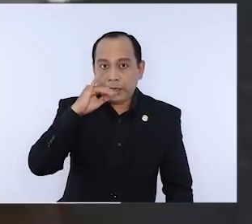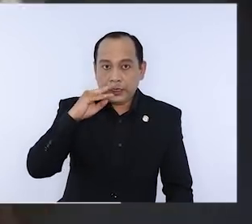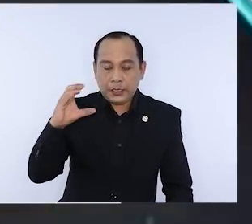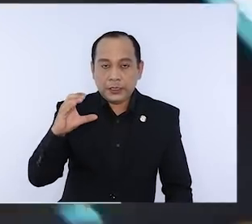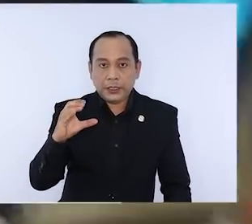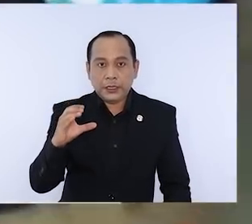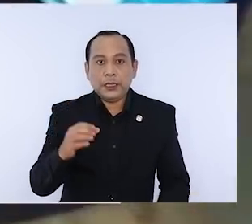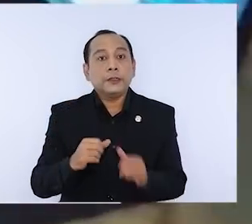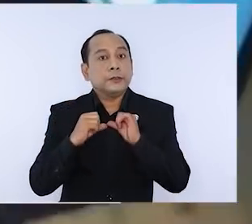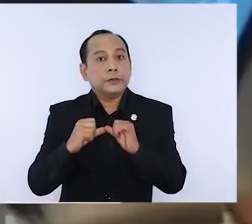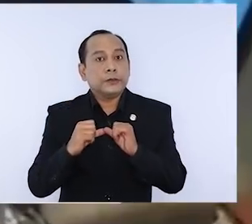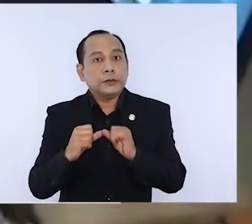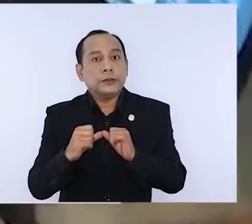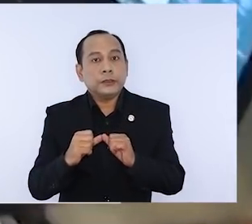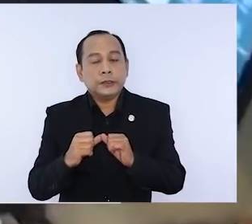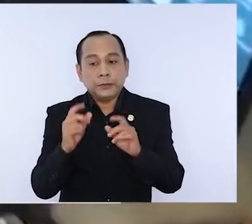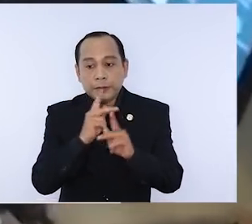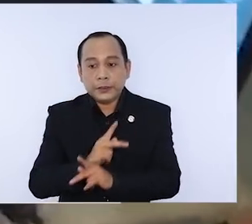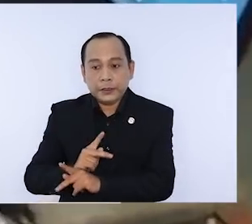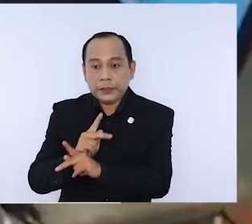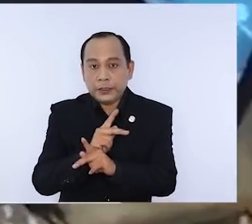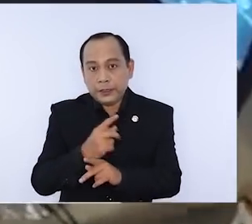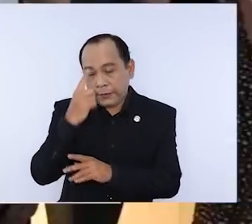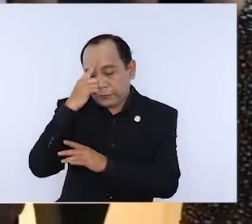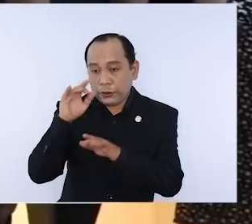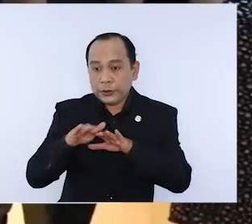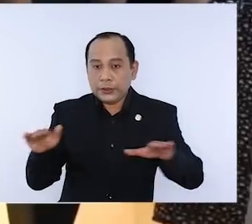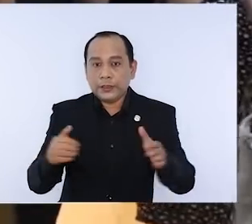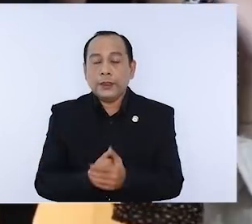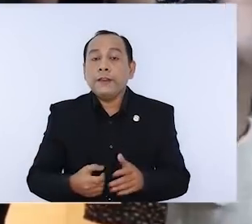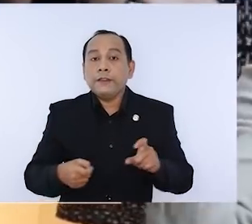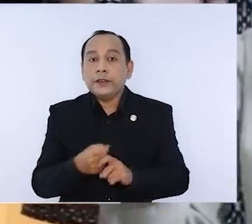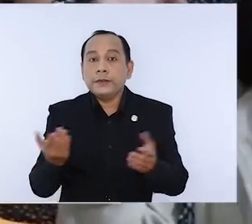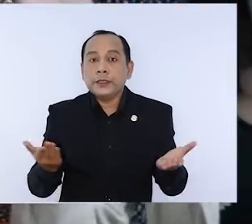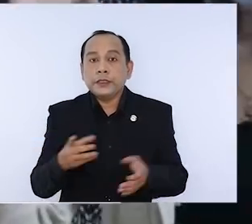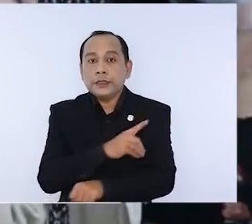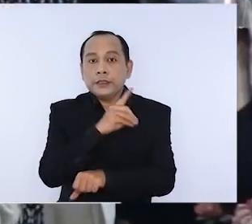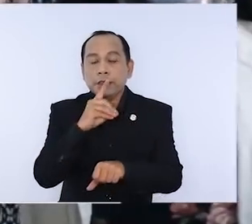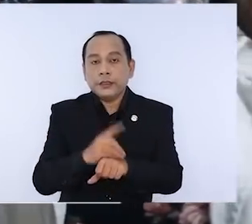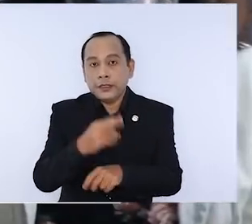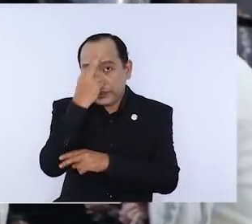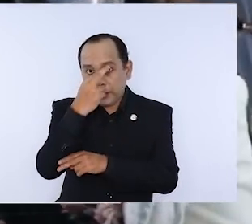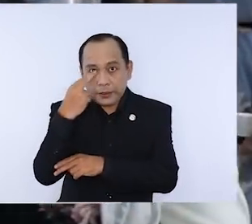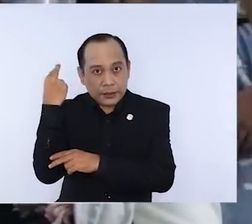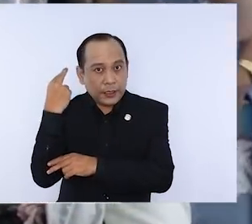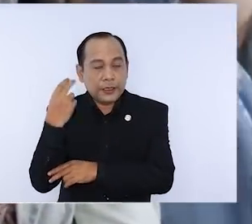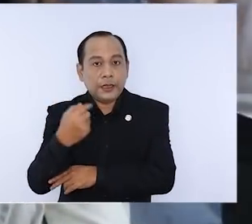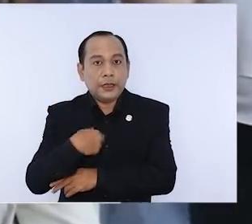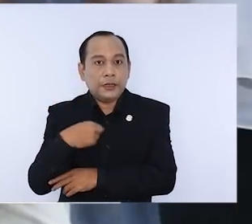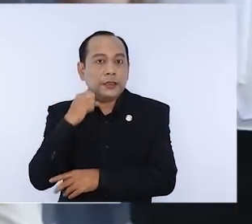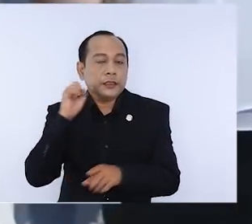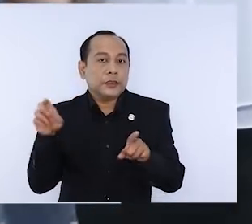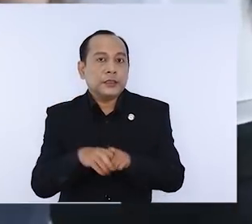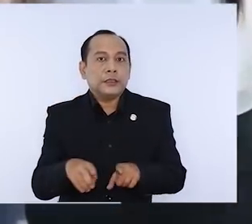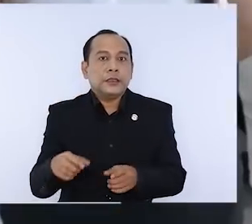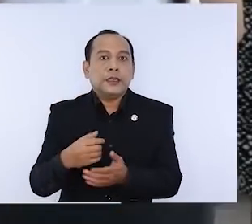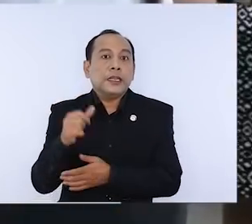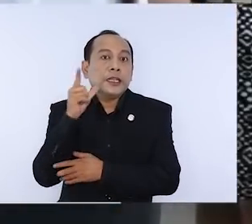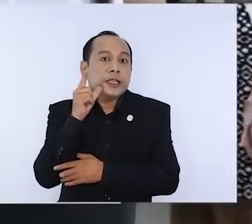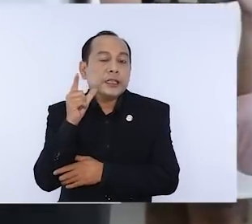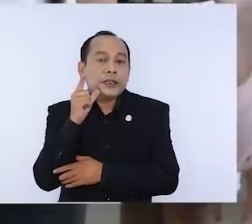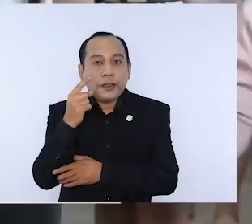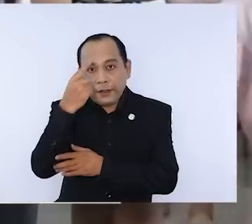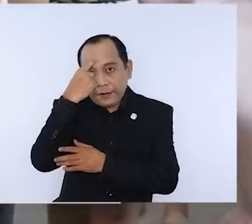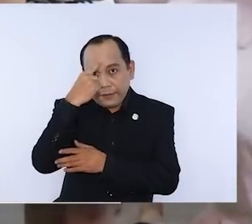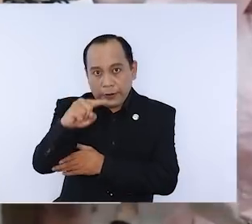iglesia, sa patuloy nilang malasakit sa mga kabataan. Mula po rito sa distrito ng Rizal, ako po si kapatid na Lady